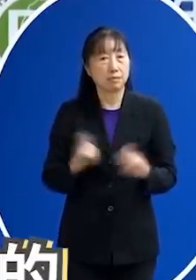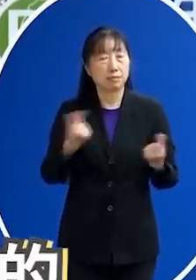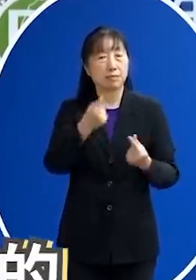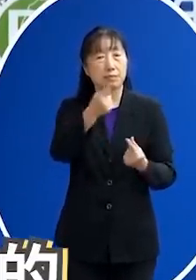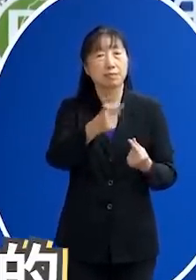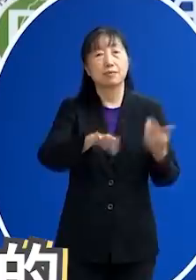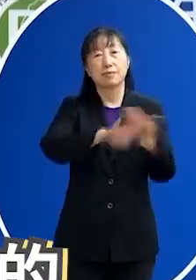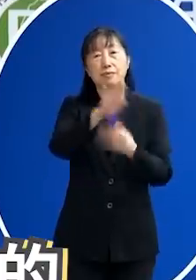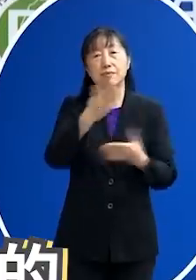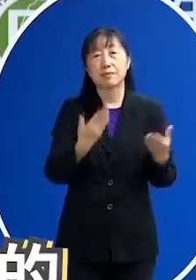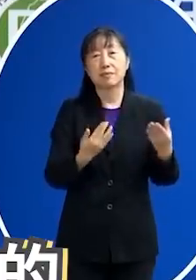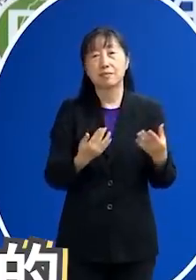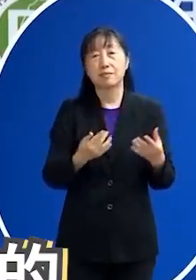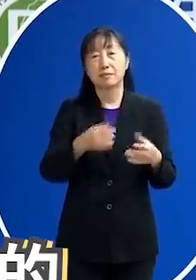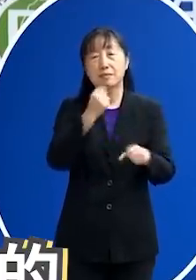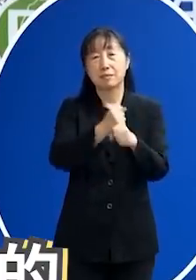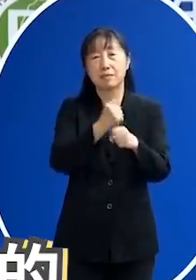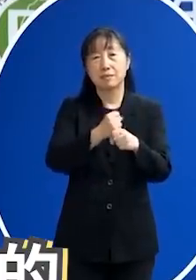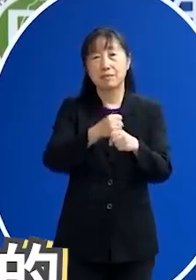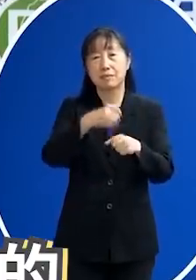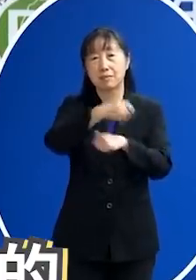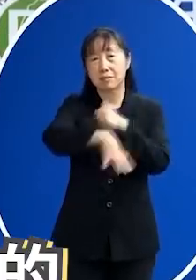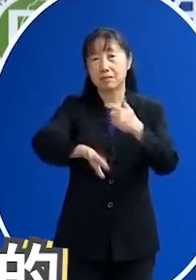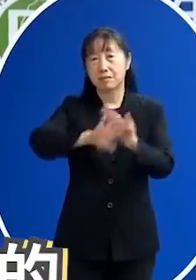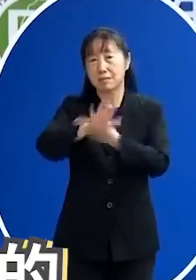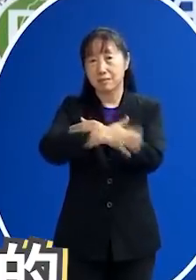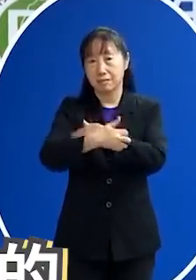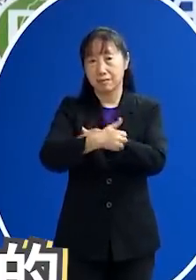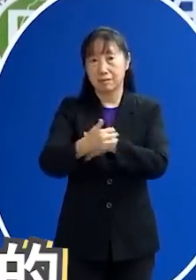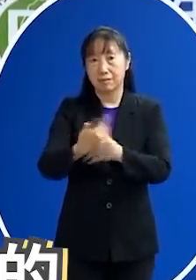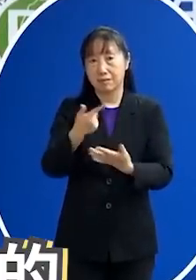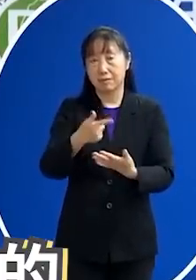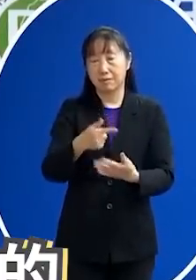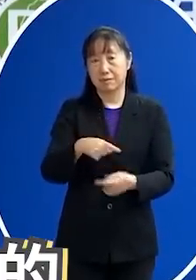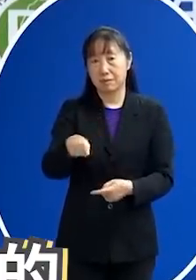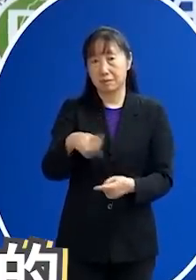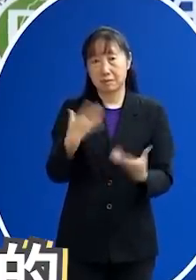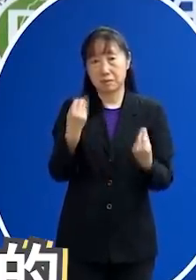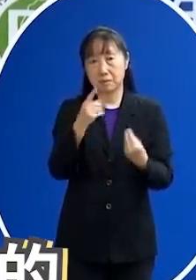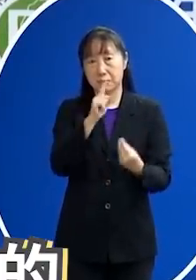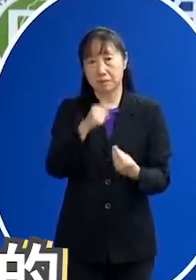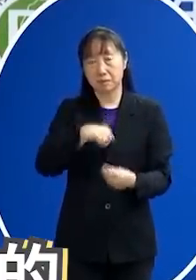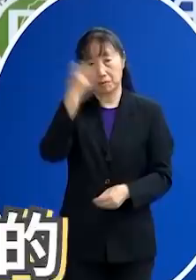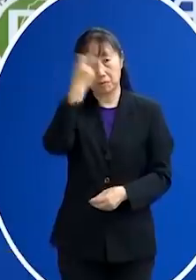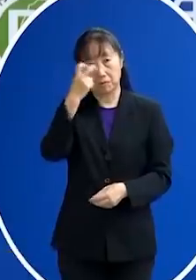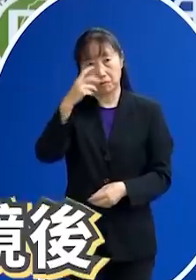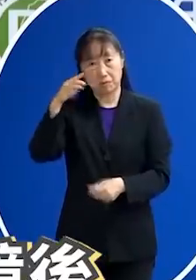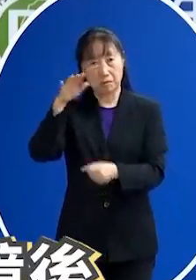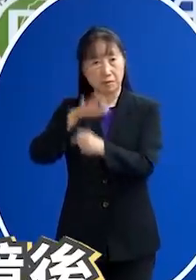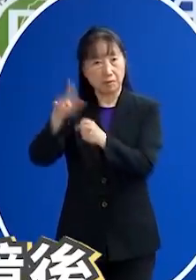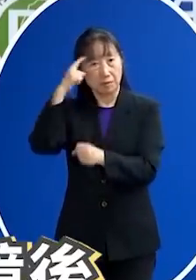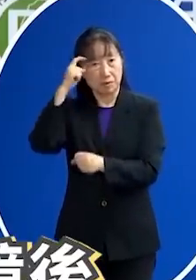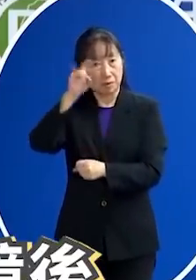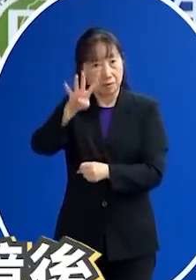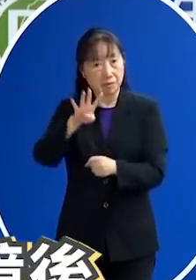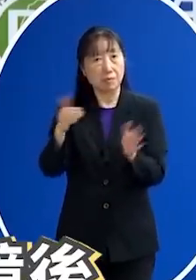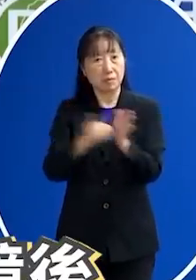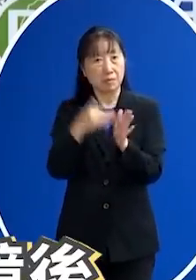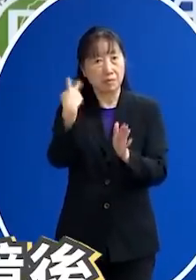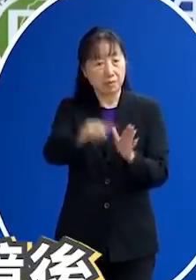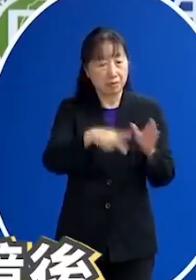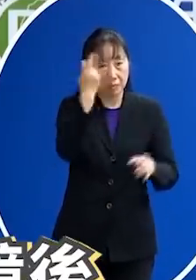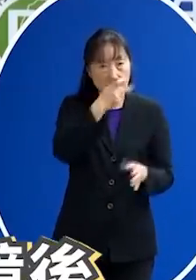业移工这一方面就没有做这个检疫完的14天的裁剪，那我们现在也宣